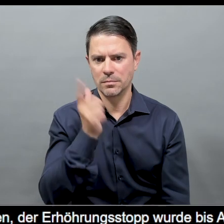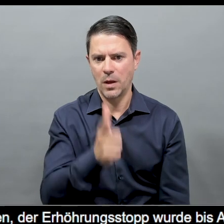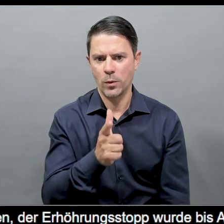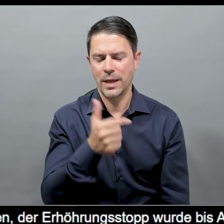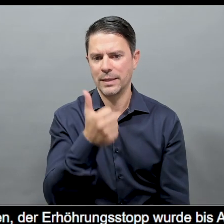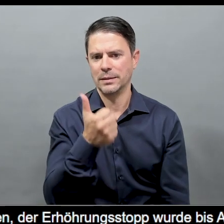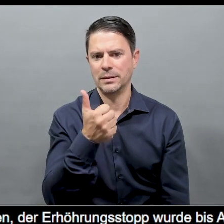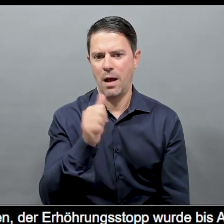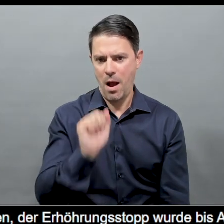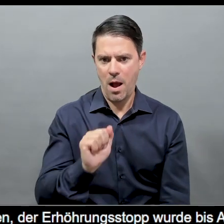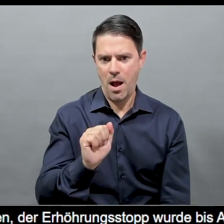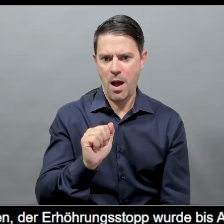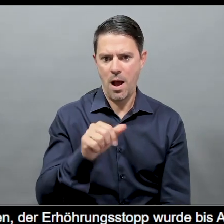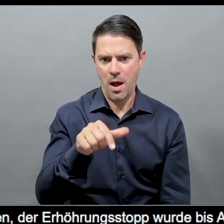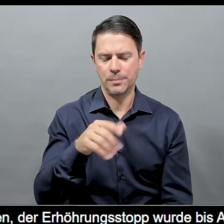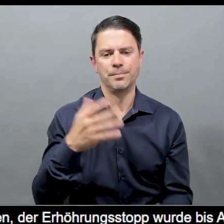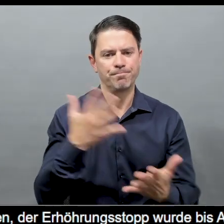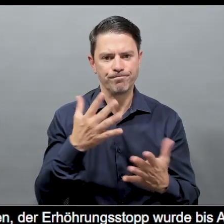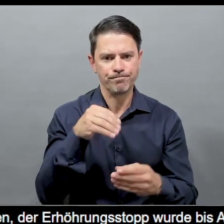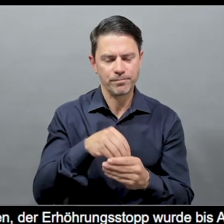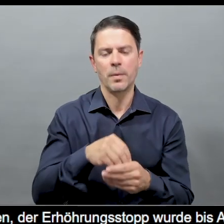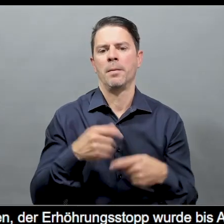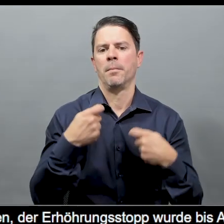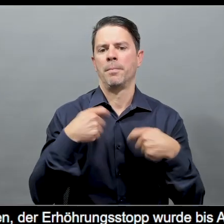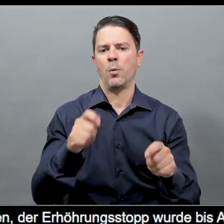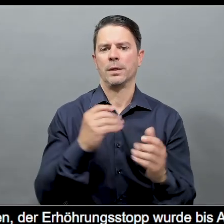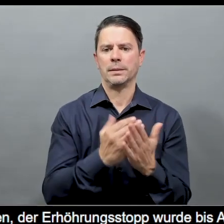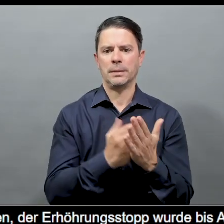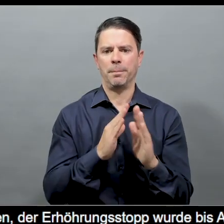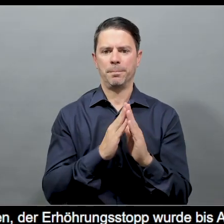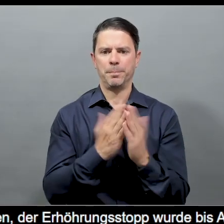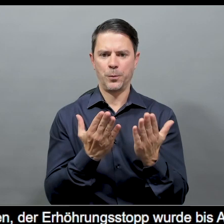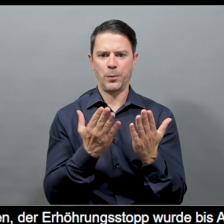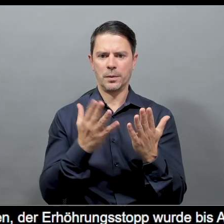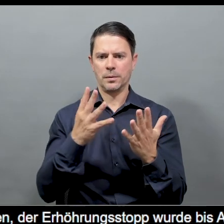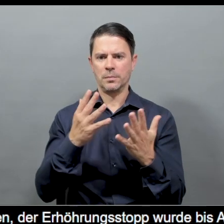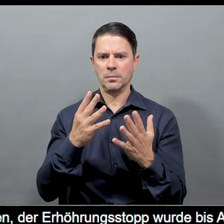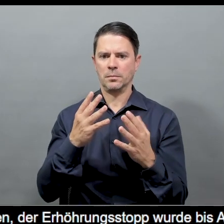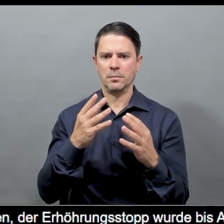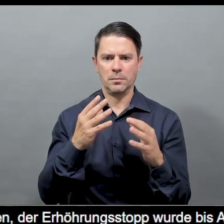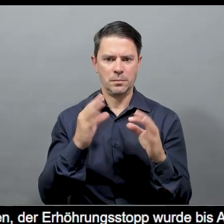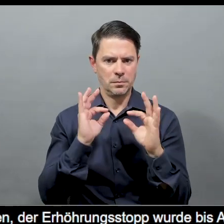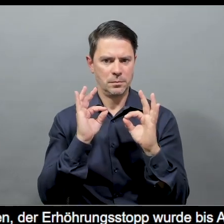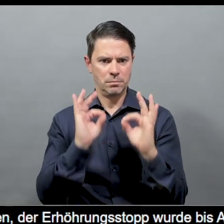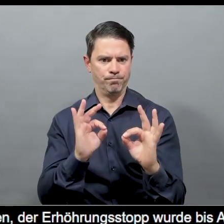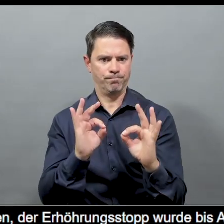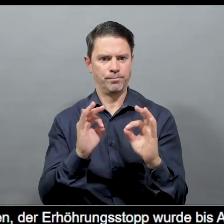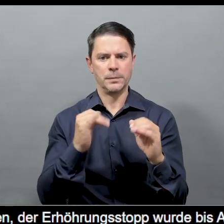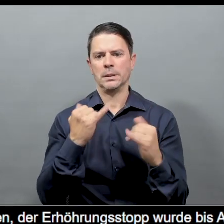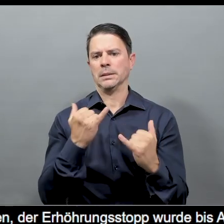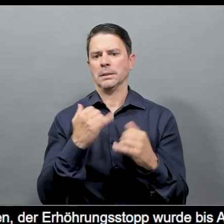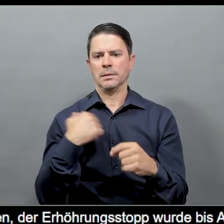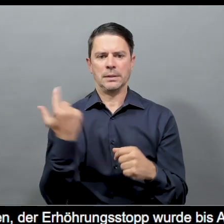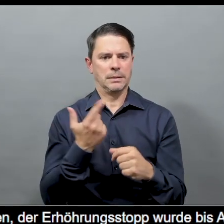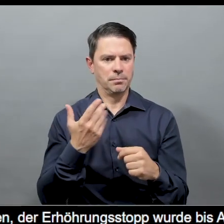ein Umwandlungsverbot einzuführen. Der Paragraf 250 Baugesetzbuch. Ich